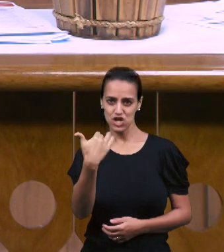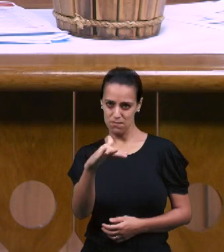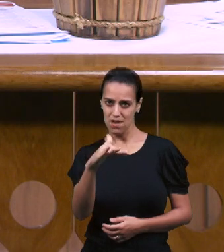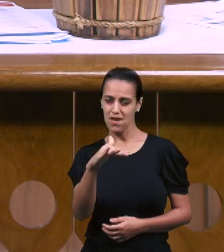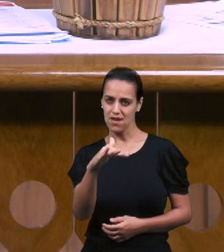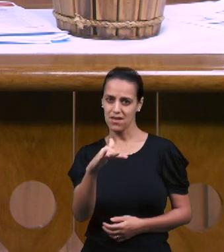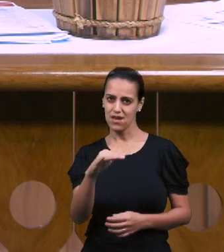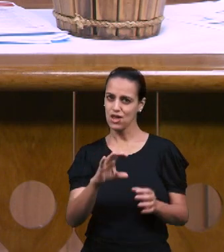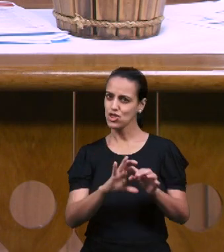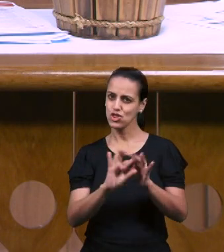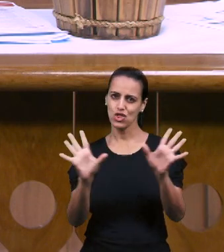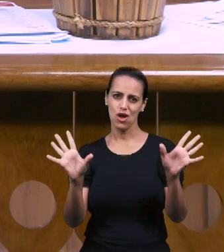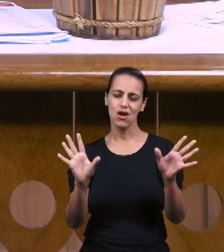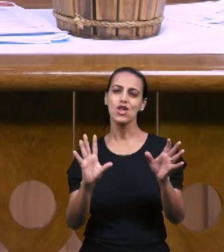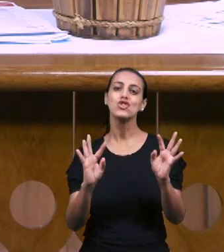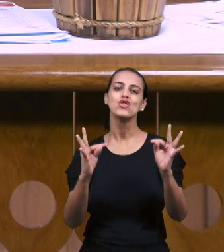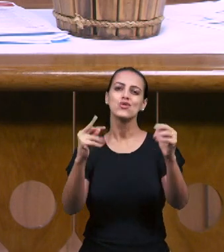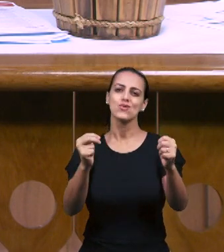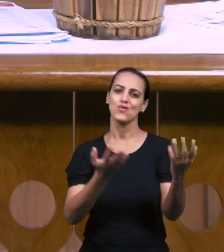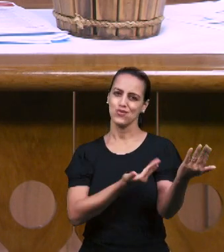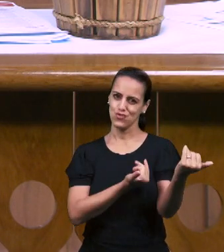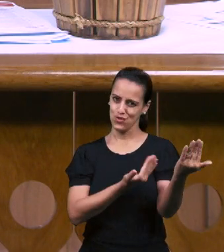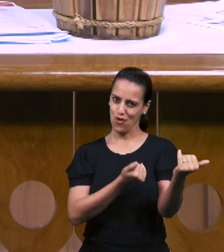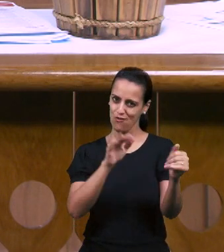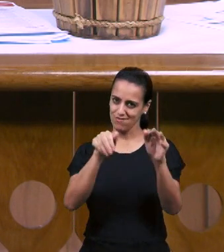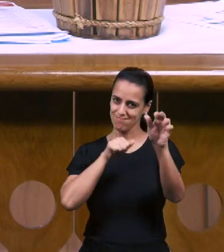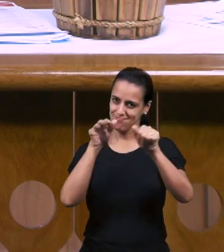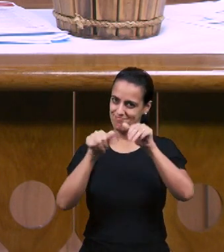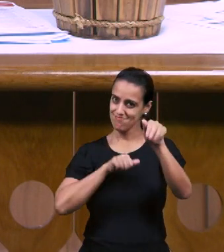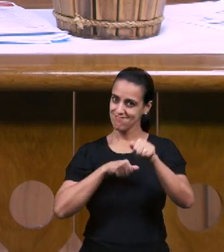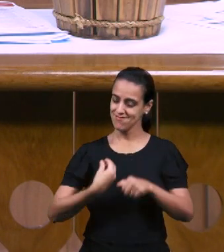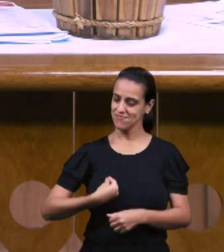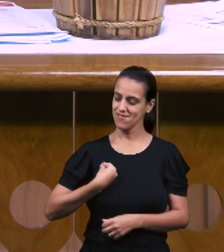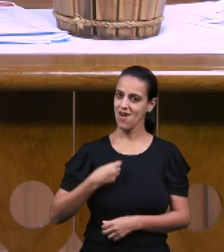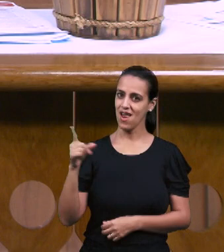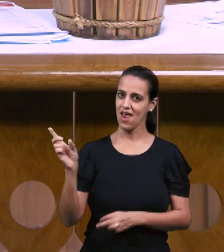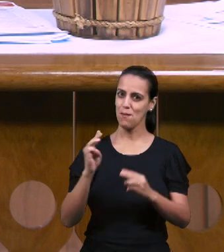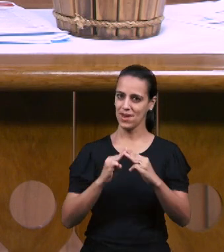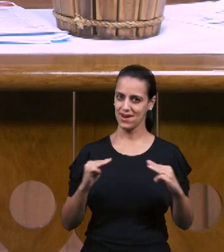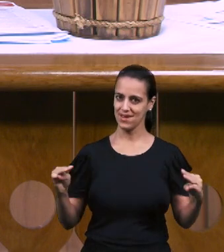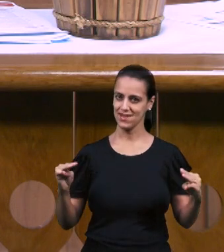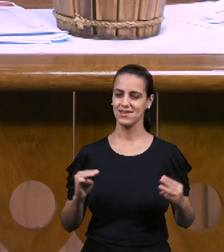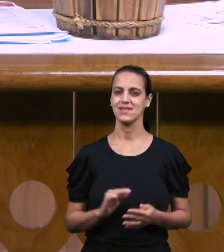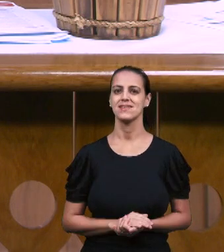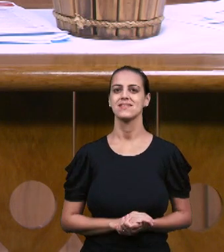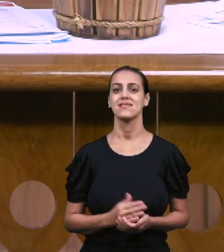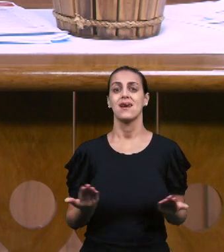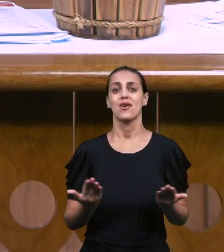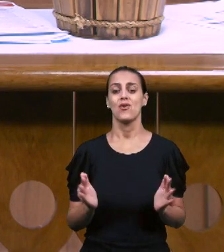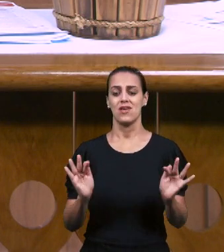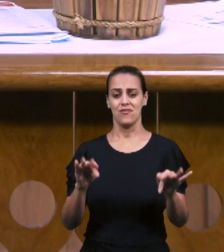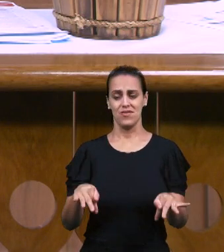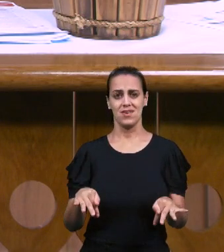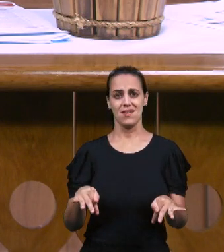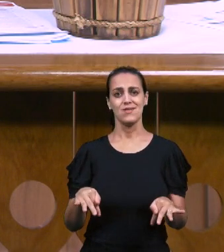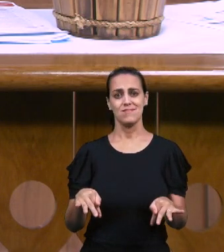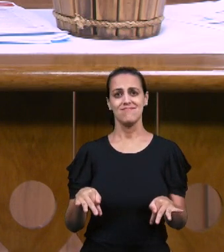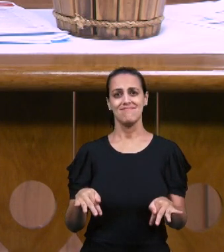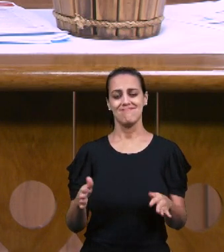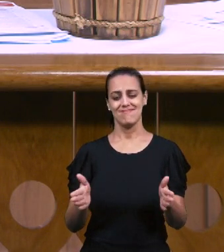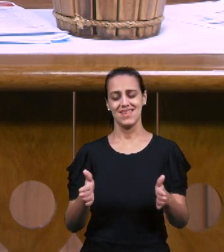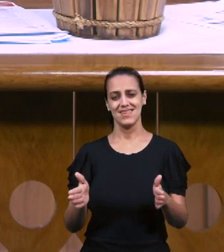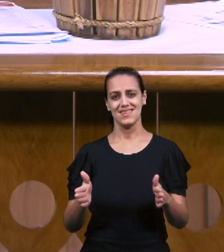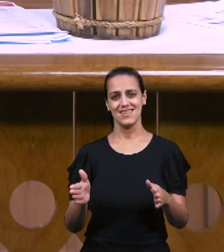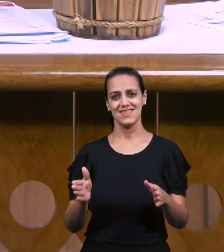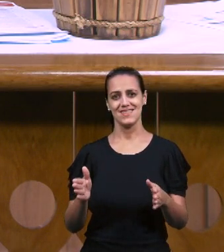Les jeunes sont invités à participer. Ainsi, nous arrivons à la fin de cette partie de la transmission pour